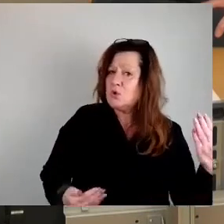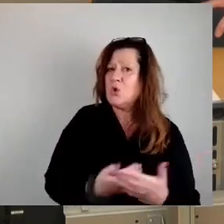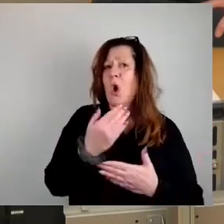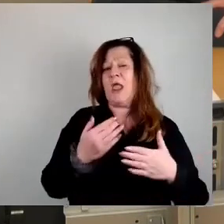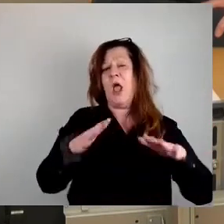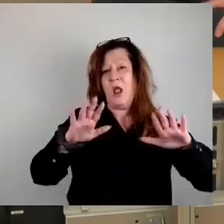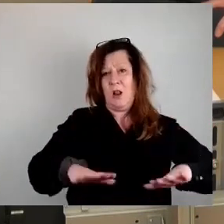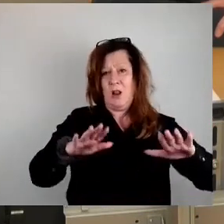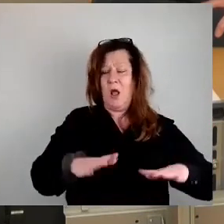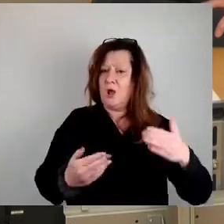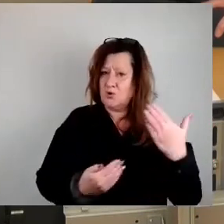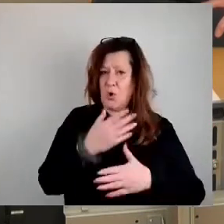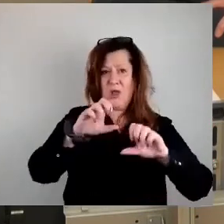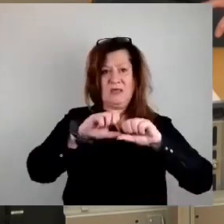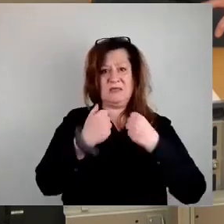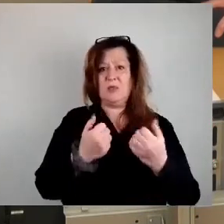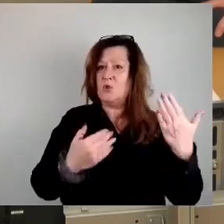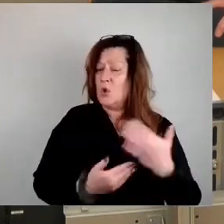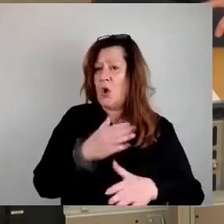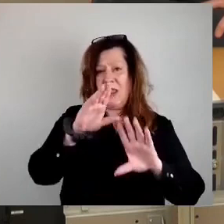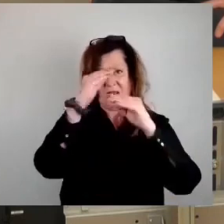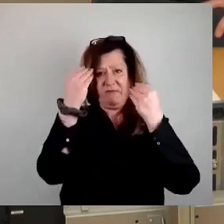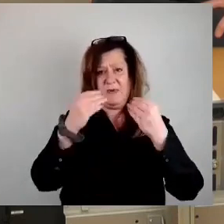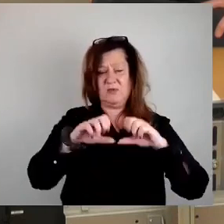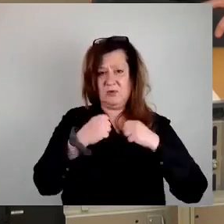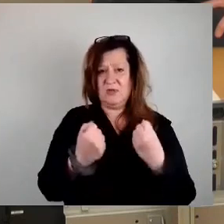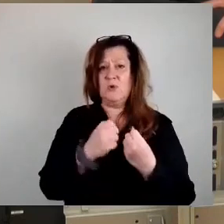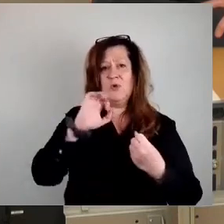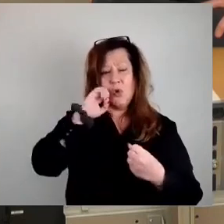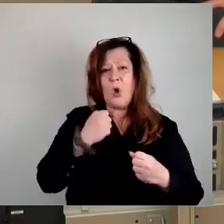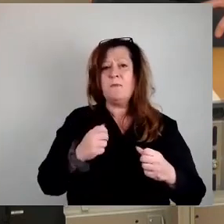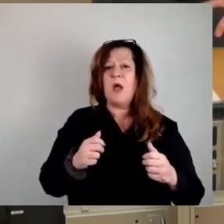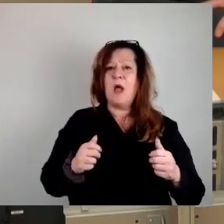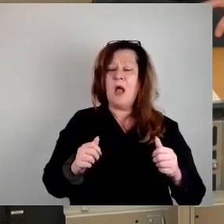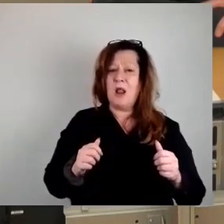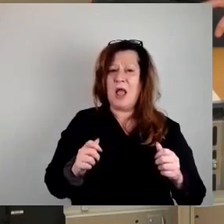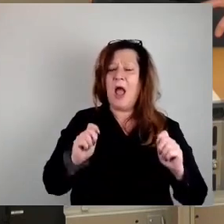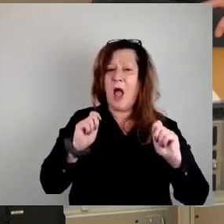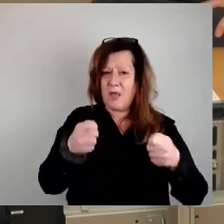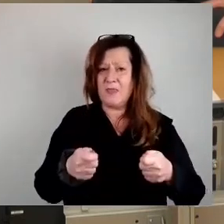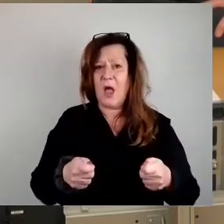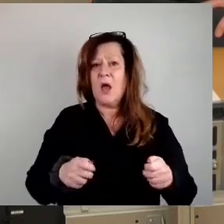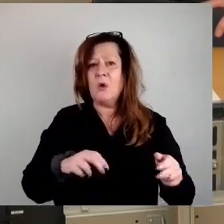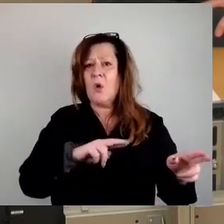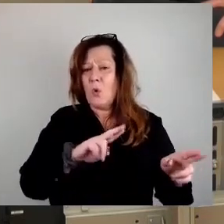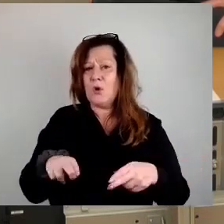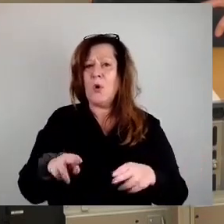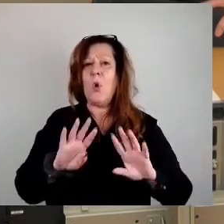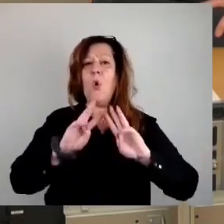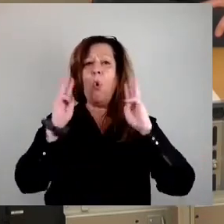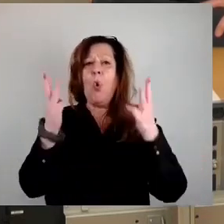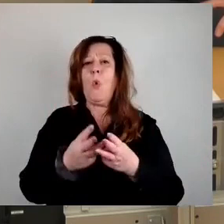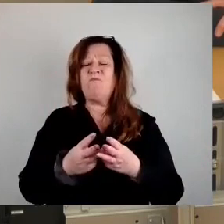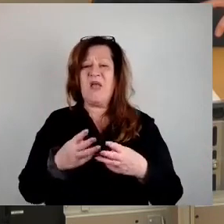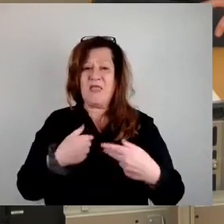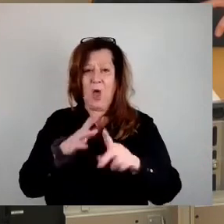haben, Informationslage, stelle ich also nochmal den Antrag an Rücküberweisung an den Umweltausschuss. Mal gucken,